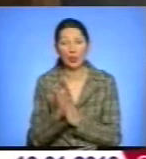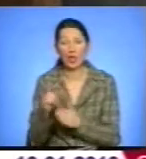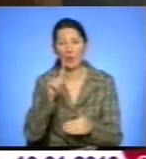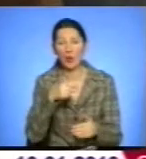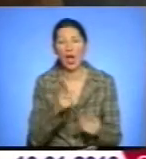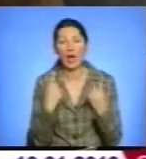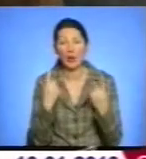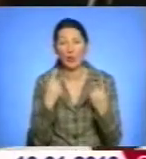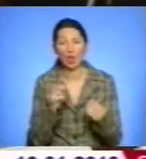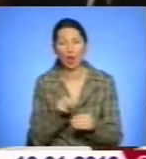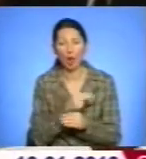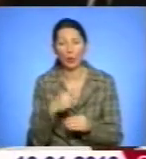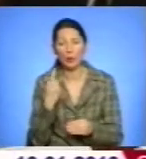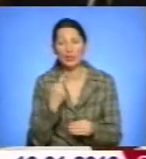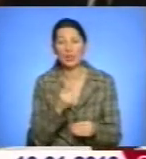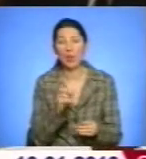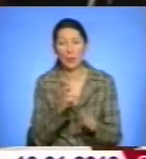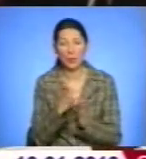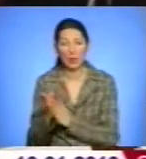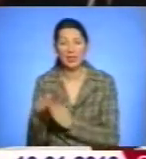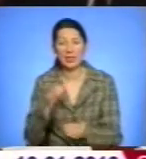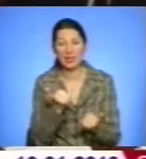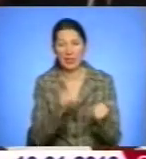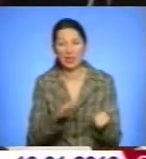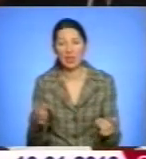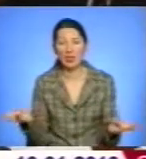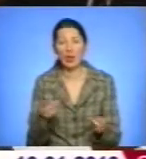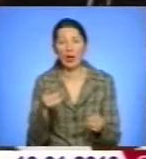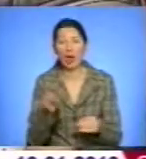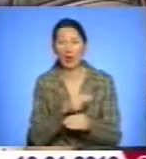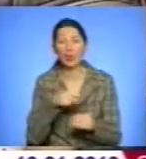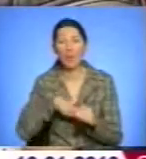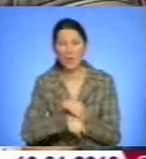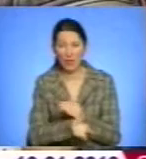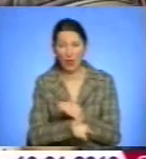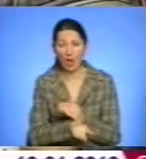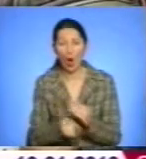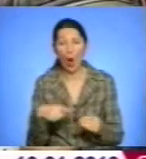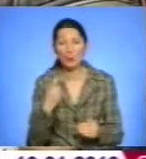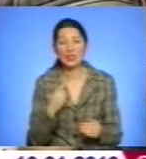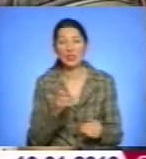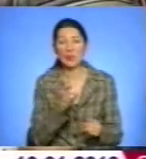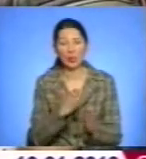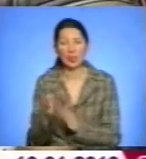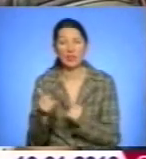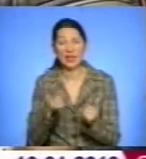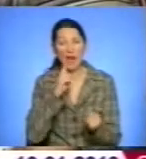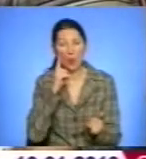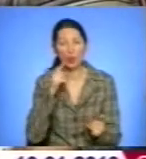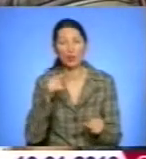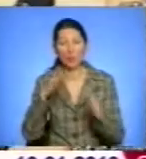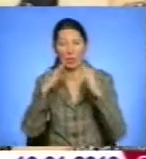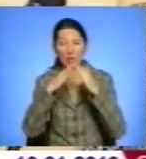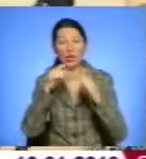ремонту. Обласній бібліотеці для дітей слід відремонтувати підвальні приміщення, а в обласній бібліотеці для молоді протікає